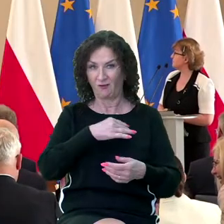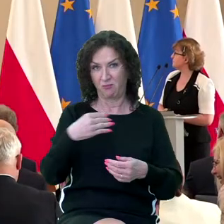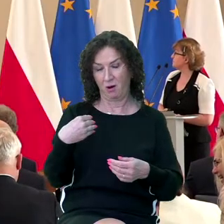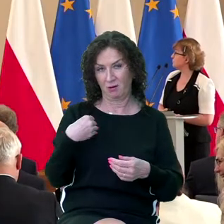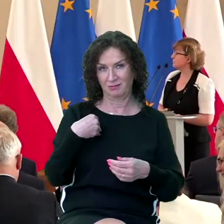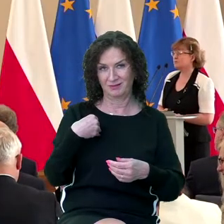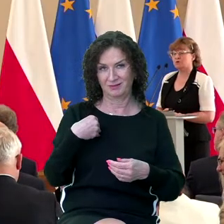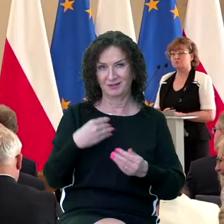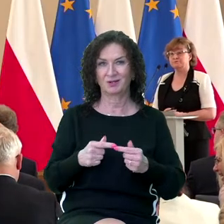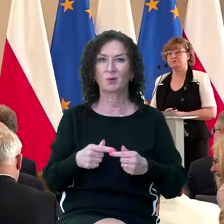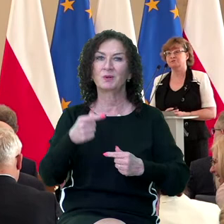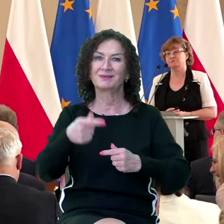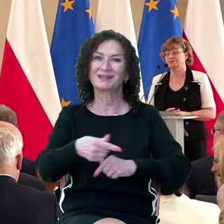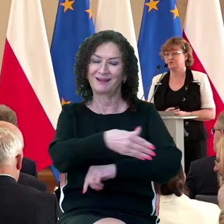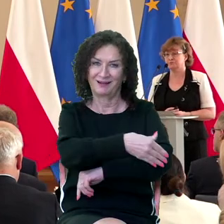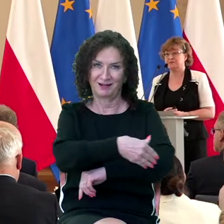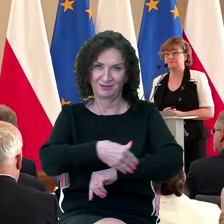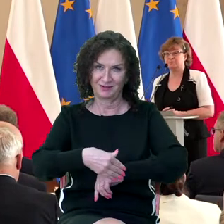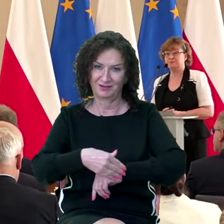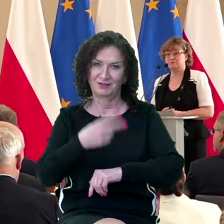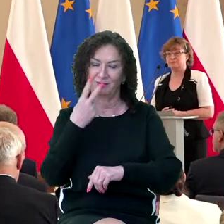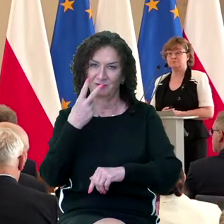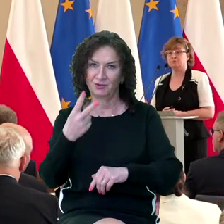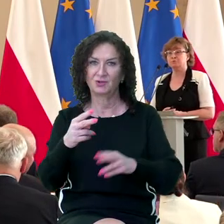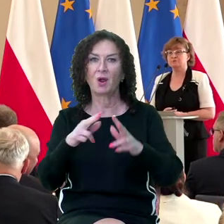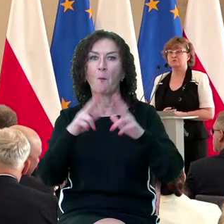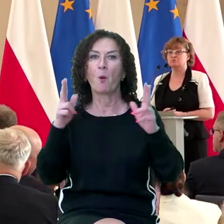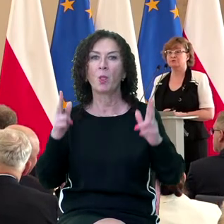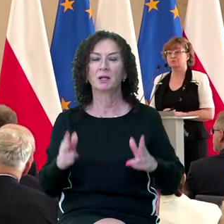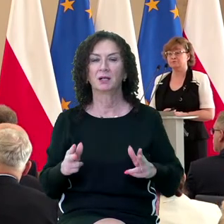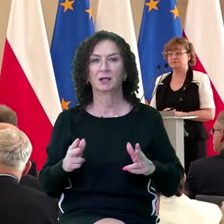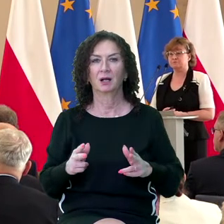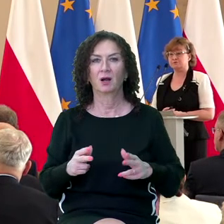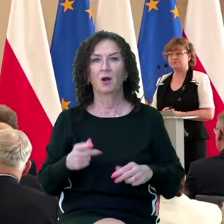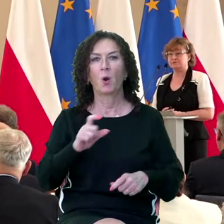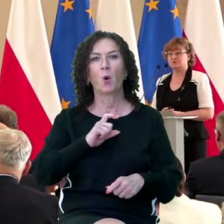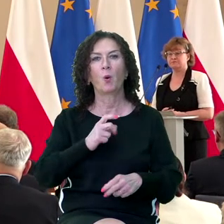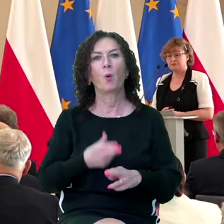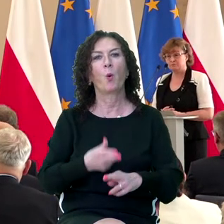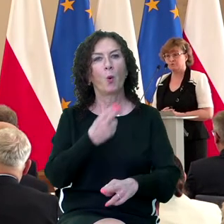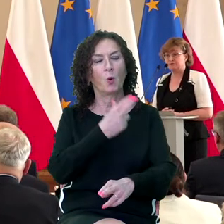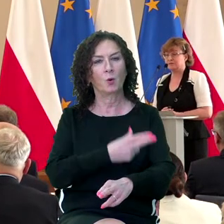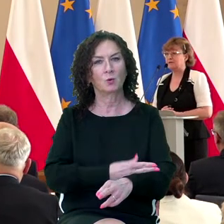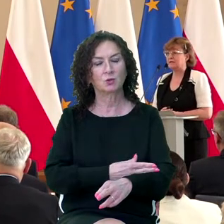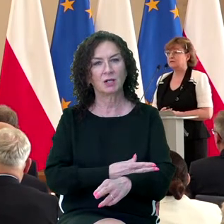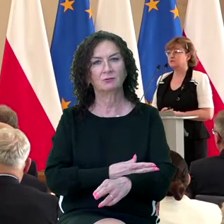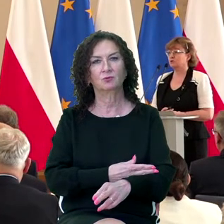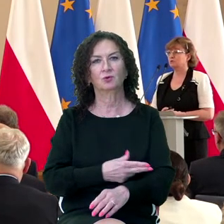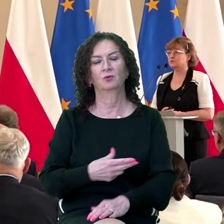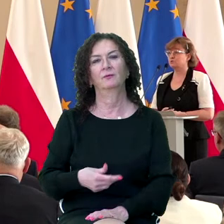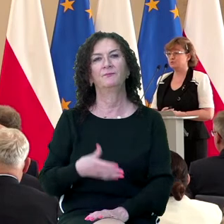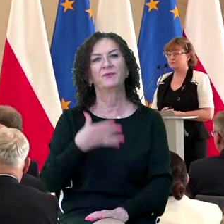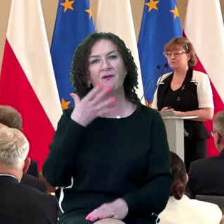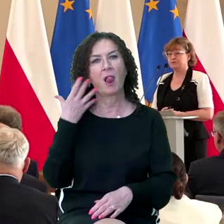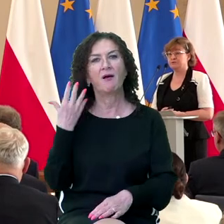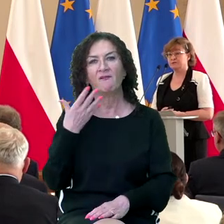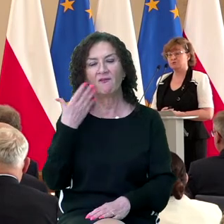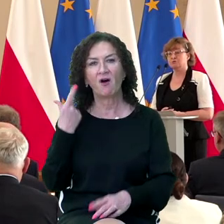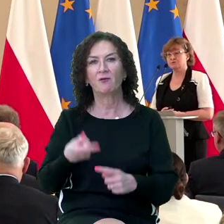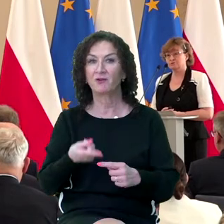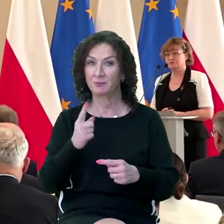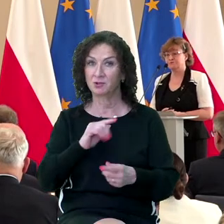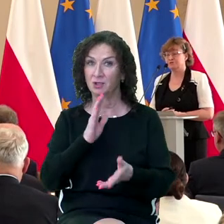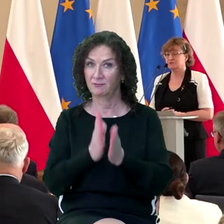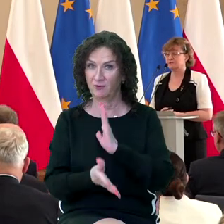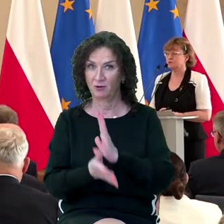prawym górnym rogu widzicie państwo między innymi budynek Urzędu Wojewódzkiego we Lwowie z okresu przedwojennego. To